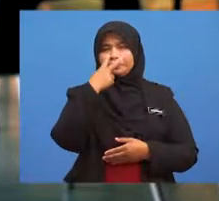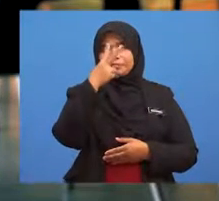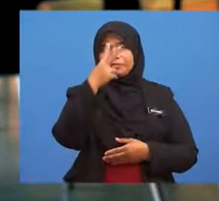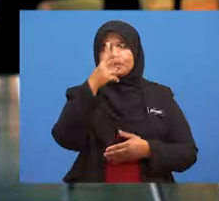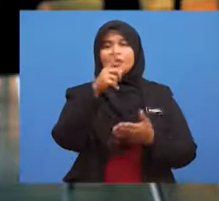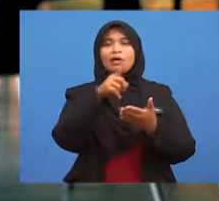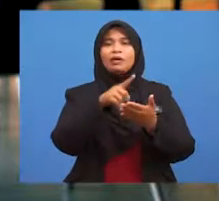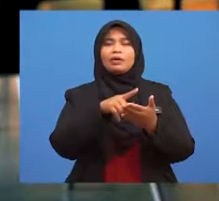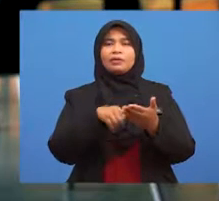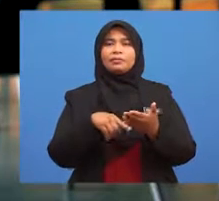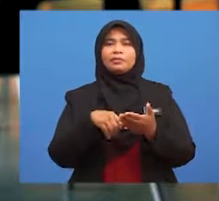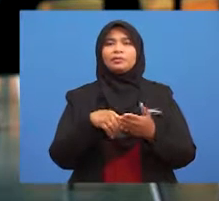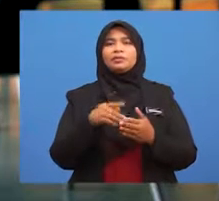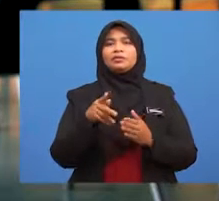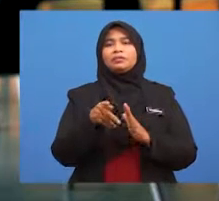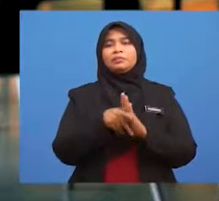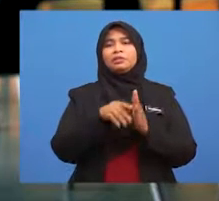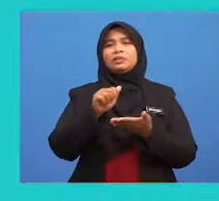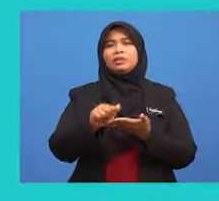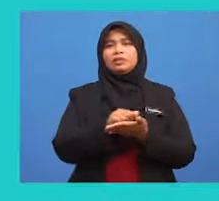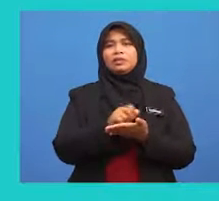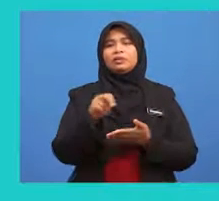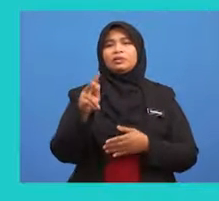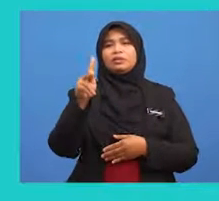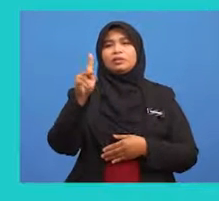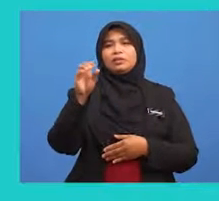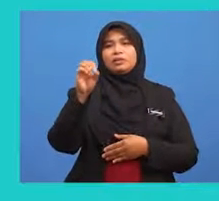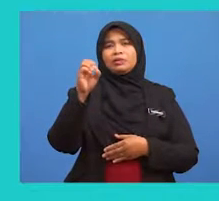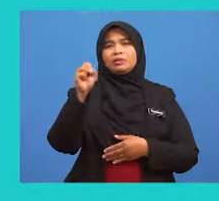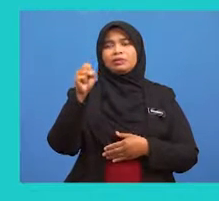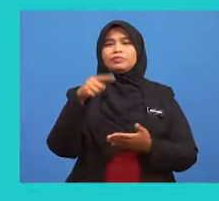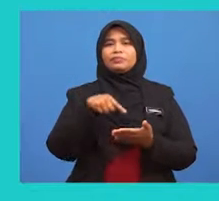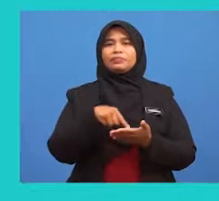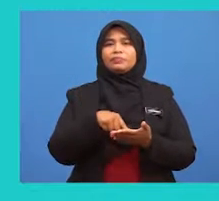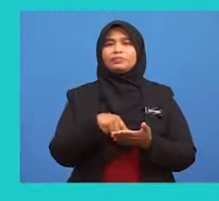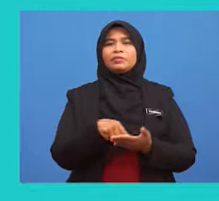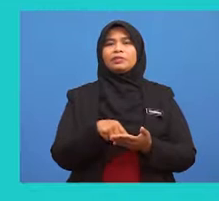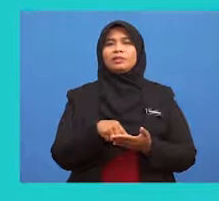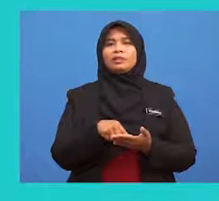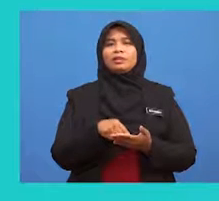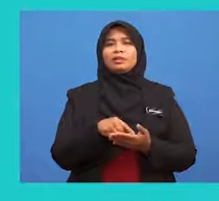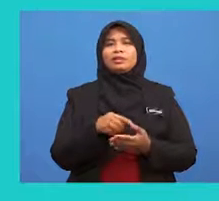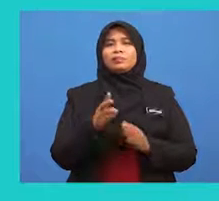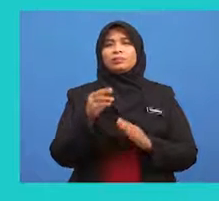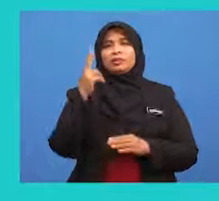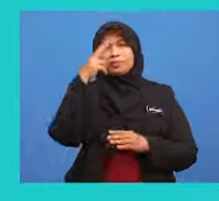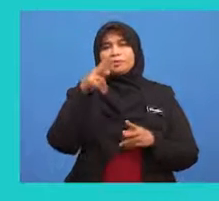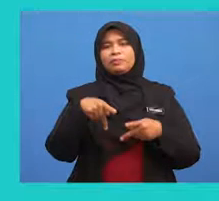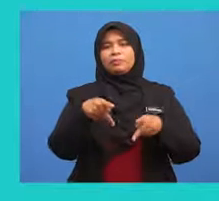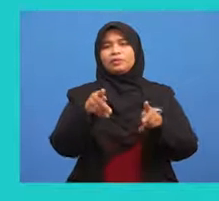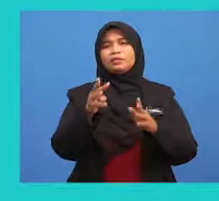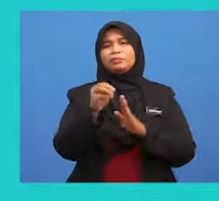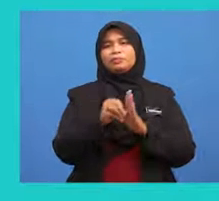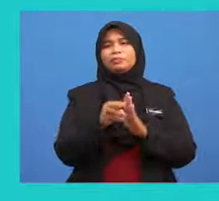sebenarnya perakaunan kos ini. Perakaunan kos ialah merupakan